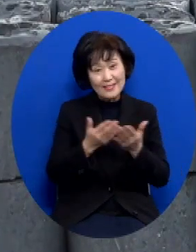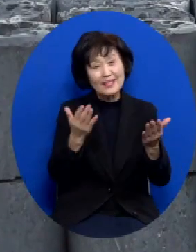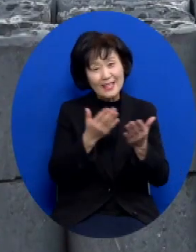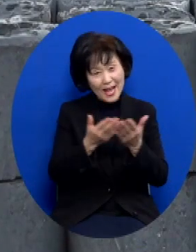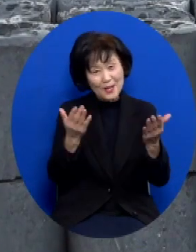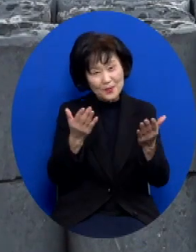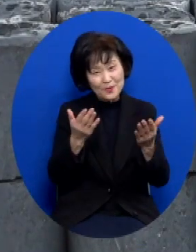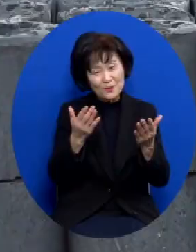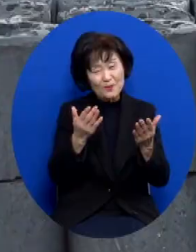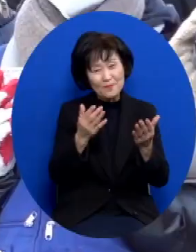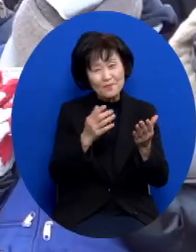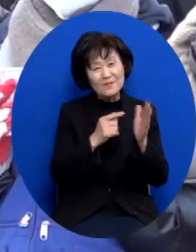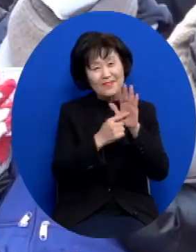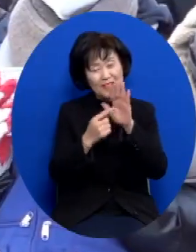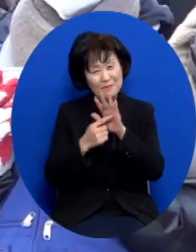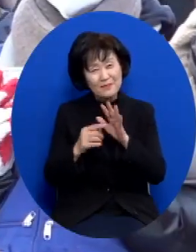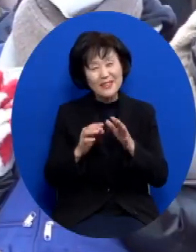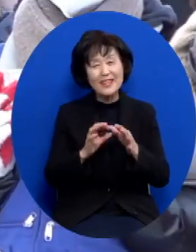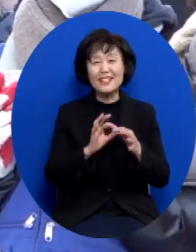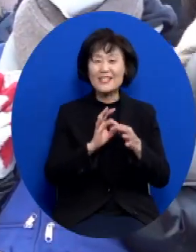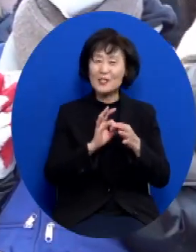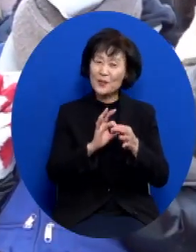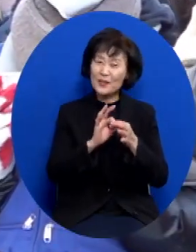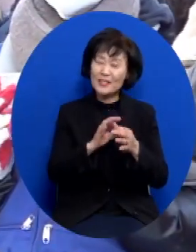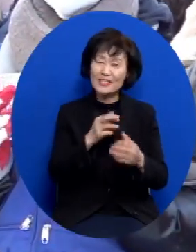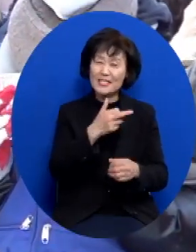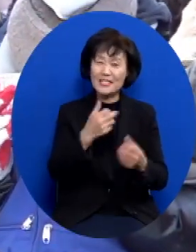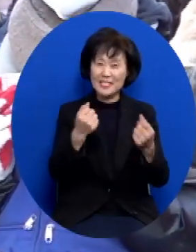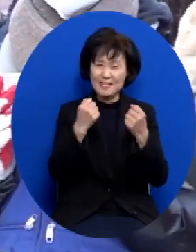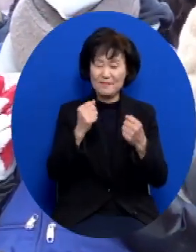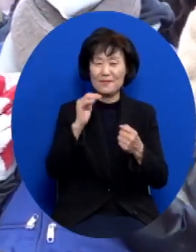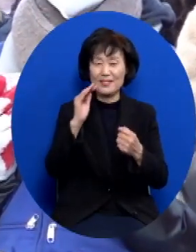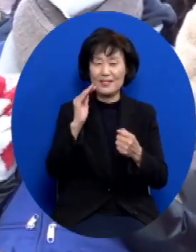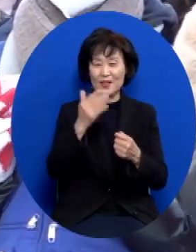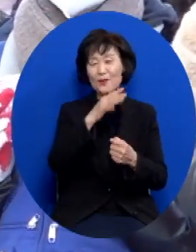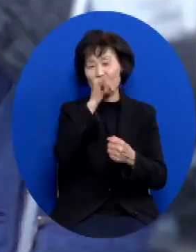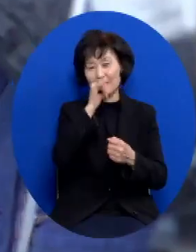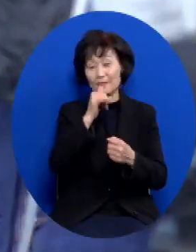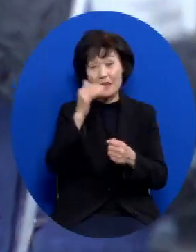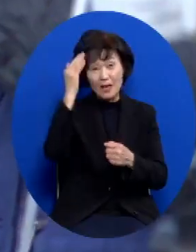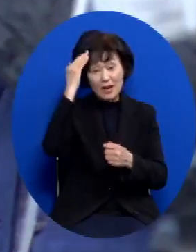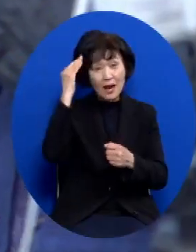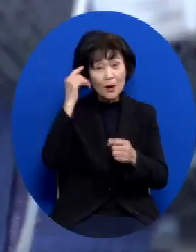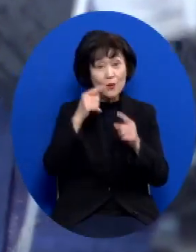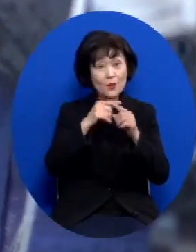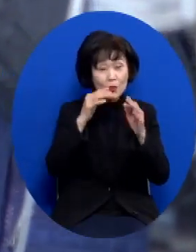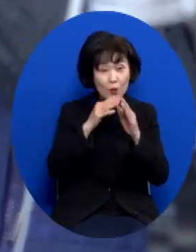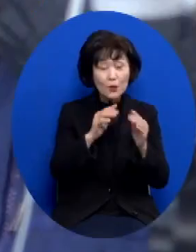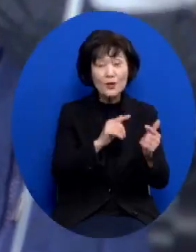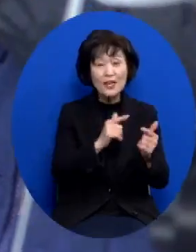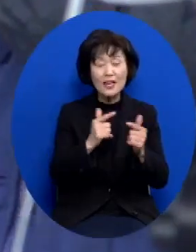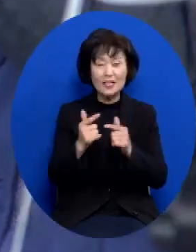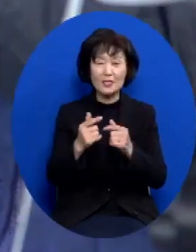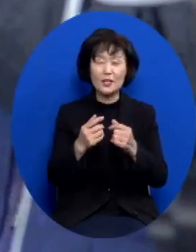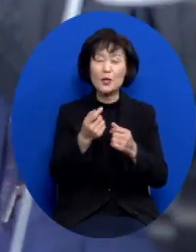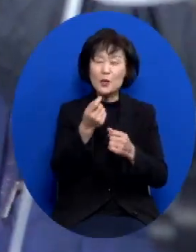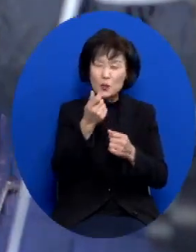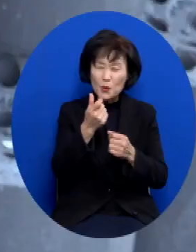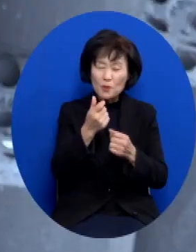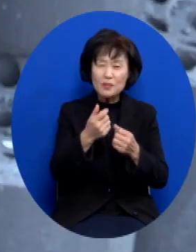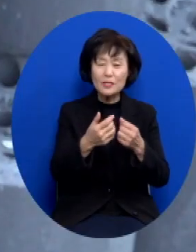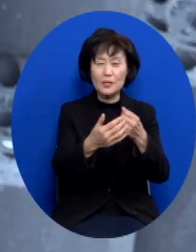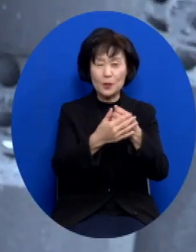캠페인도 하는데 아주 큰 힘이 되었고 우리 한국교회가 조금씩 도와주시고 함께 해주시고